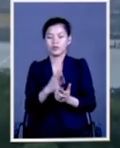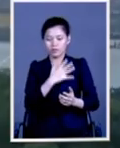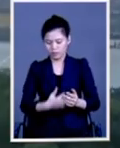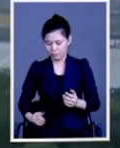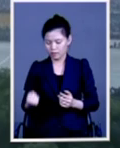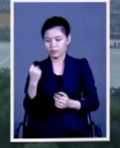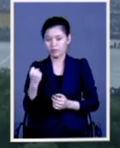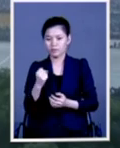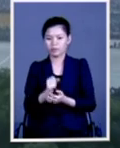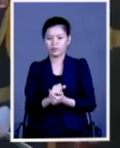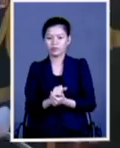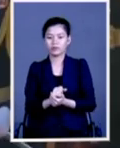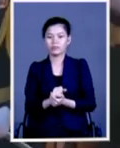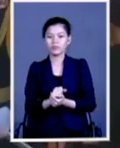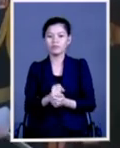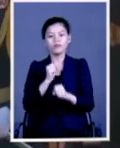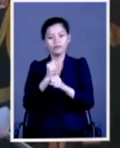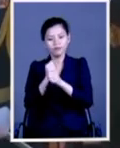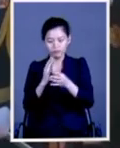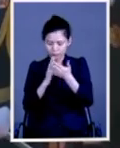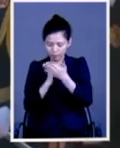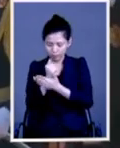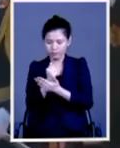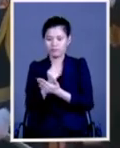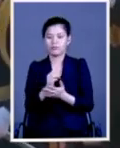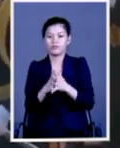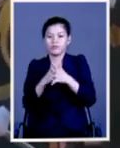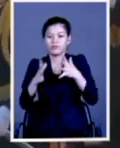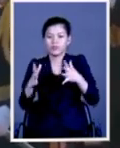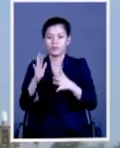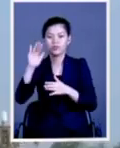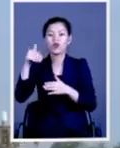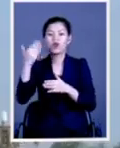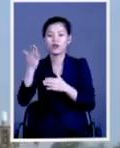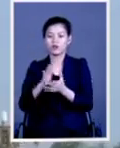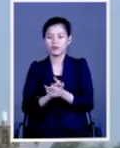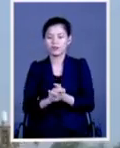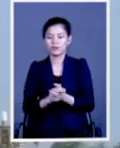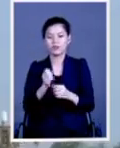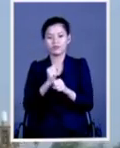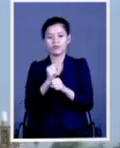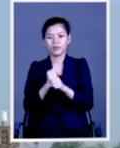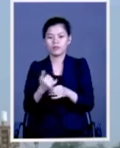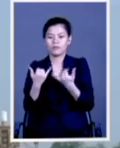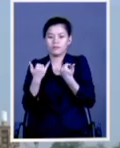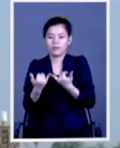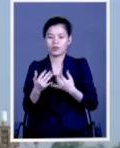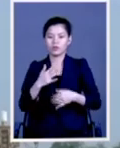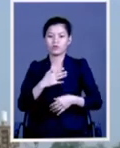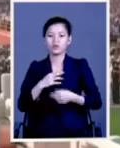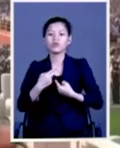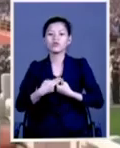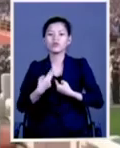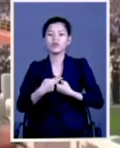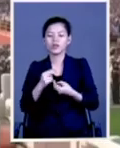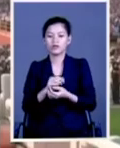มบูรณ์มีความผาสุกและประสบผลสำเร็จอันใหญ่หลวงกว่าเก่าในภารกิจอันมีเกียรติสูงส่งของสหายด้วย